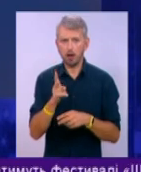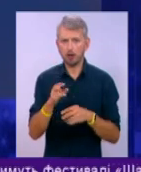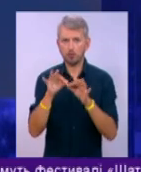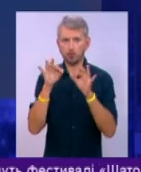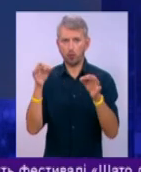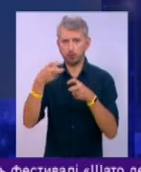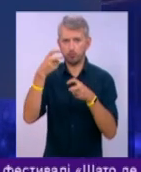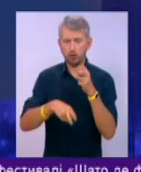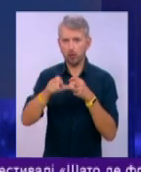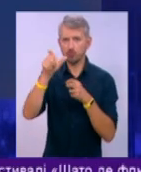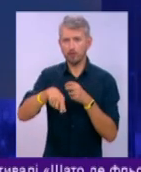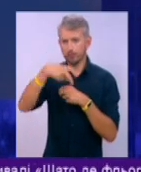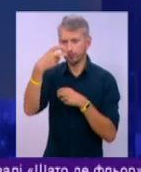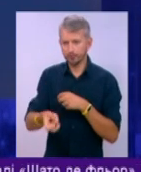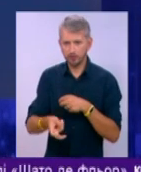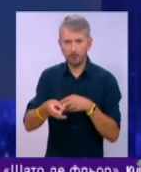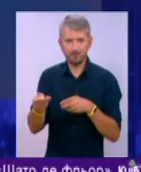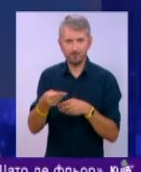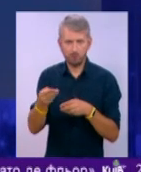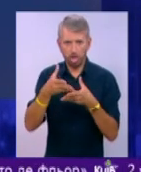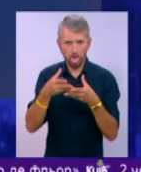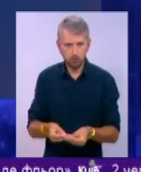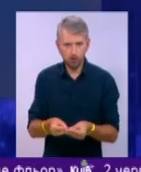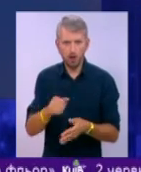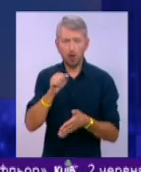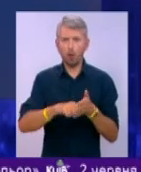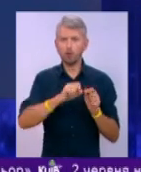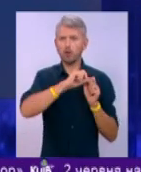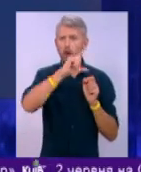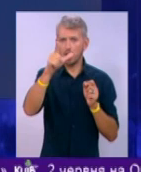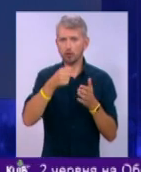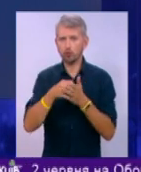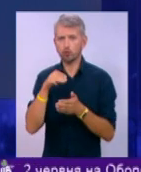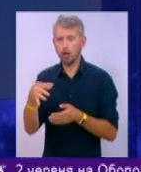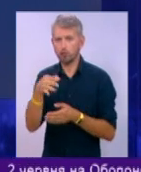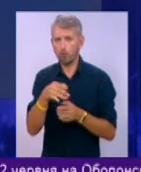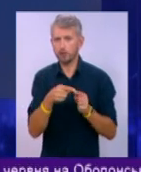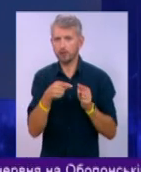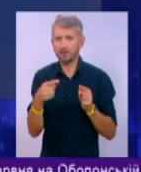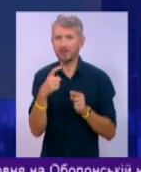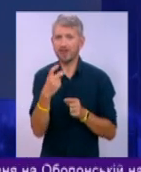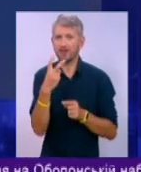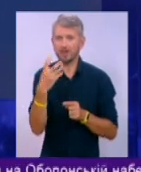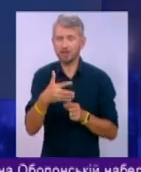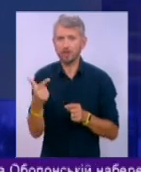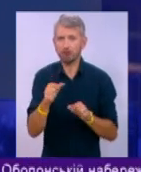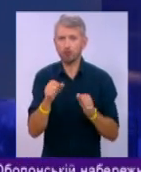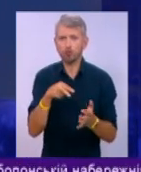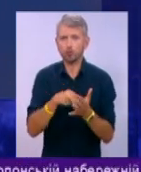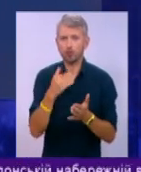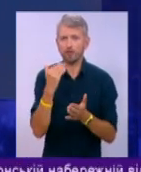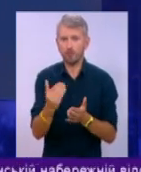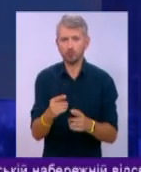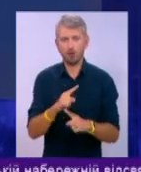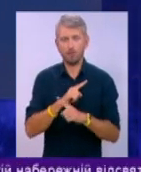и человек слетел на песок в лепешку. От арки дружбы народов до Труханового острова за 250 гривен может стоить ваш